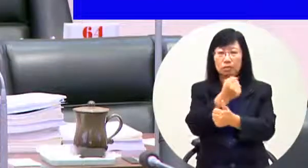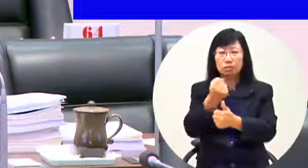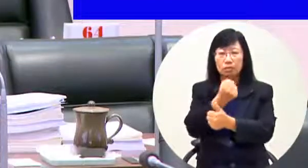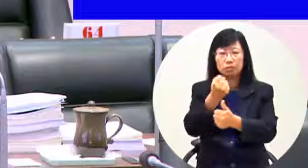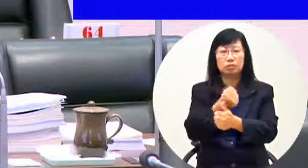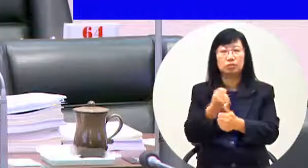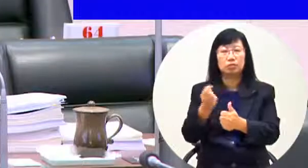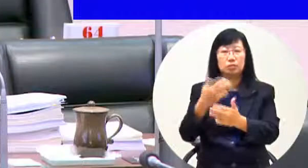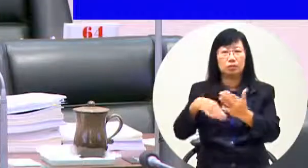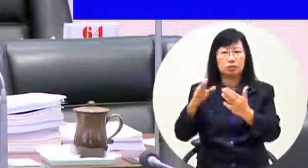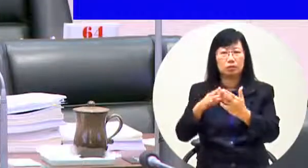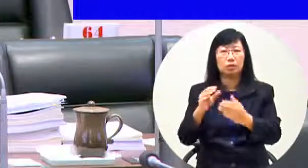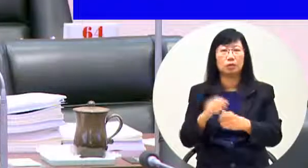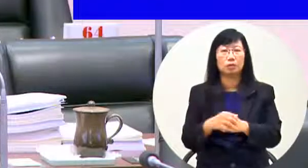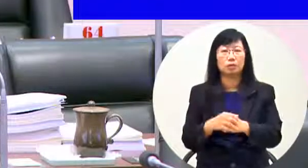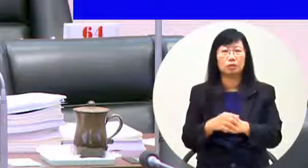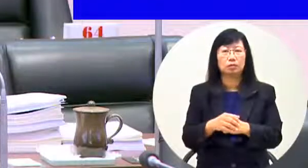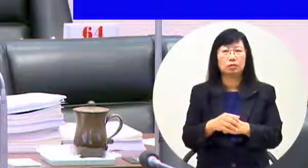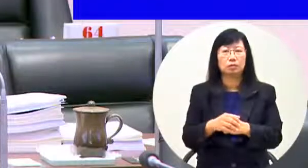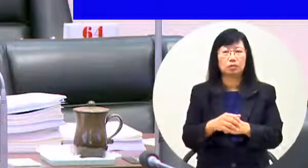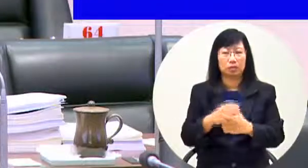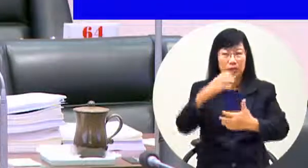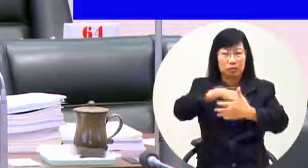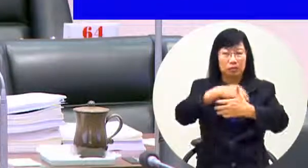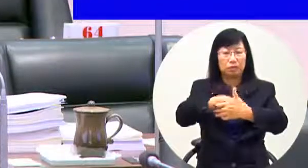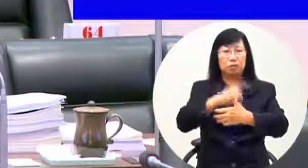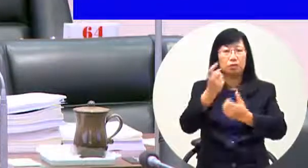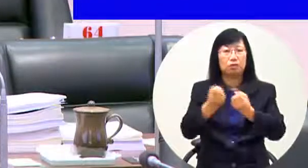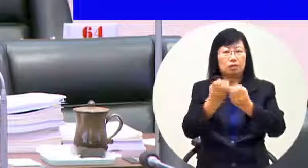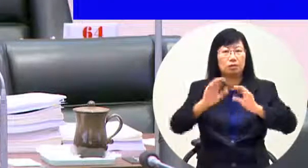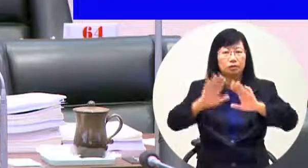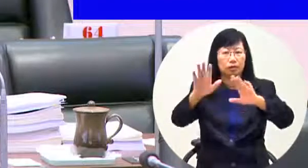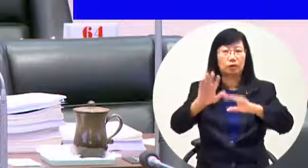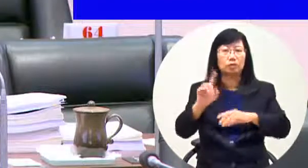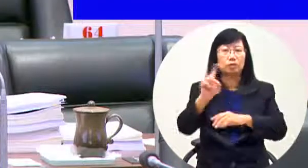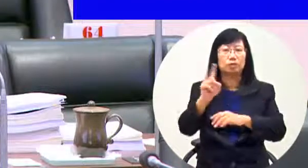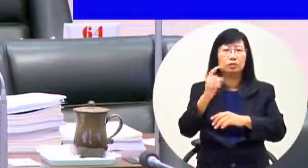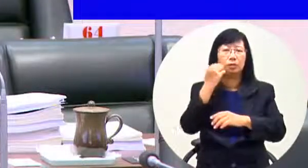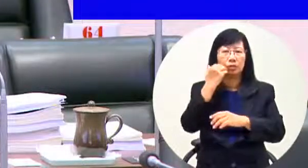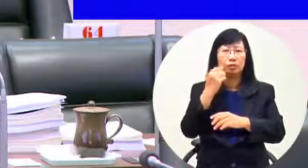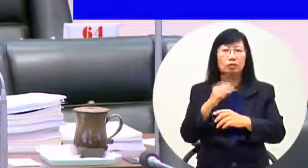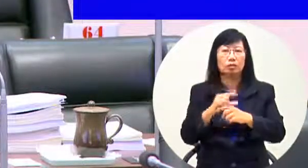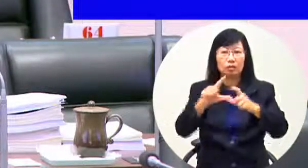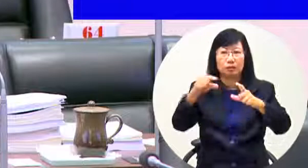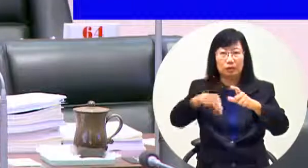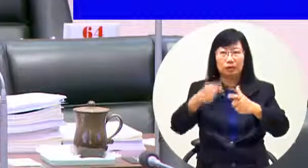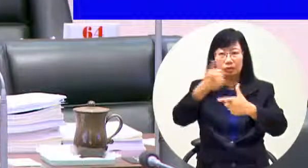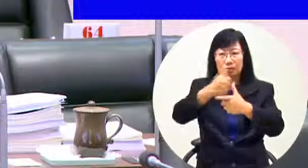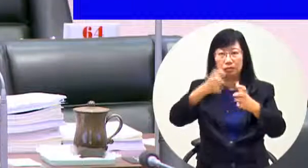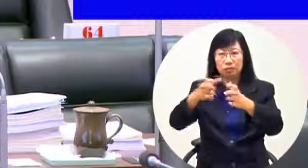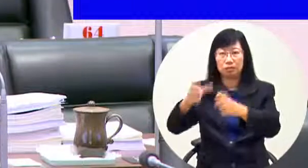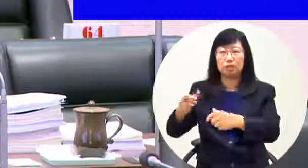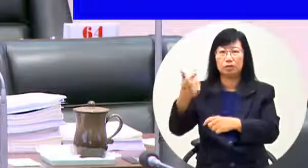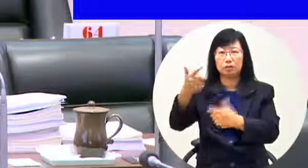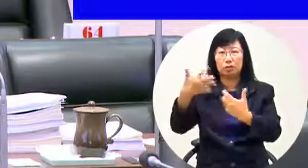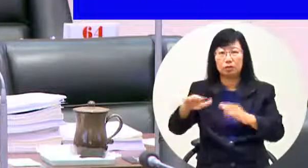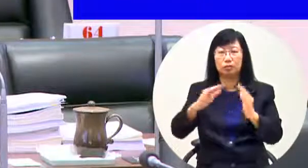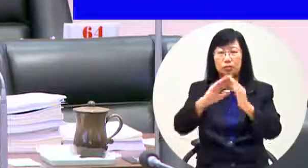展光太子建设就600多户，今年底明年就交屋，明年的